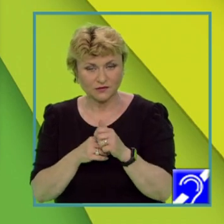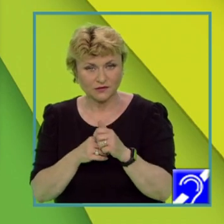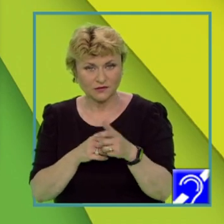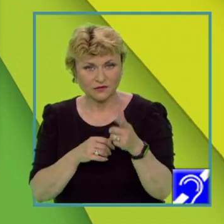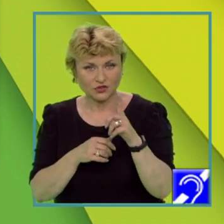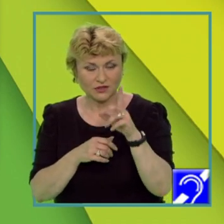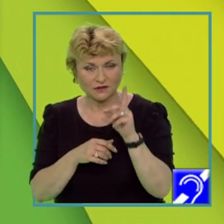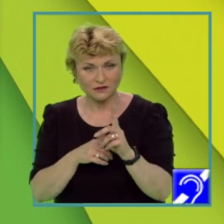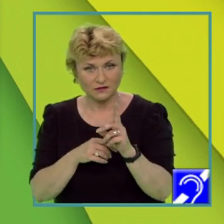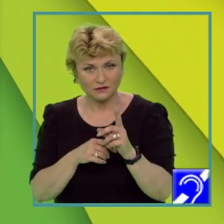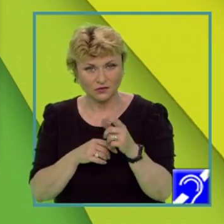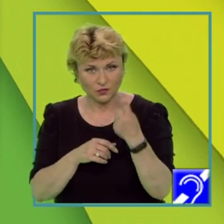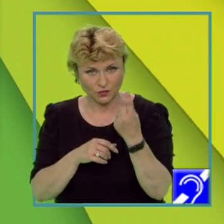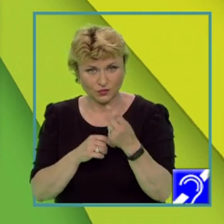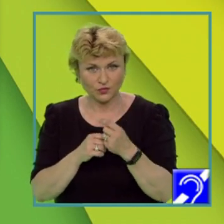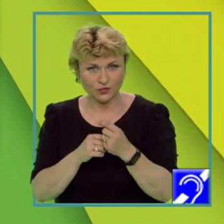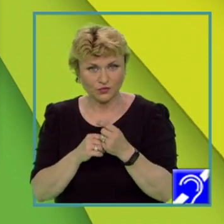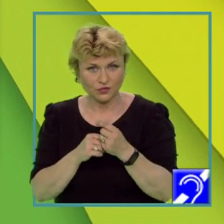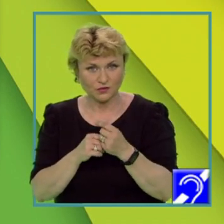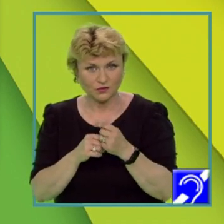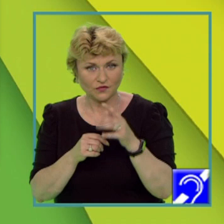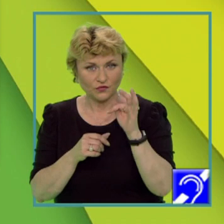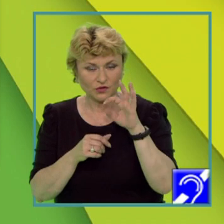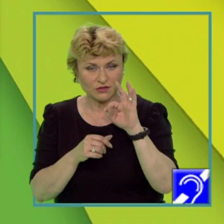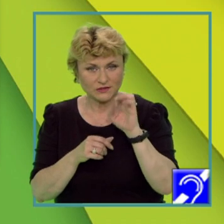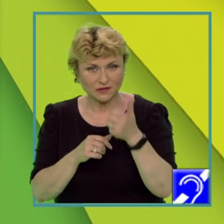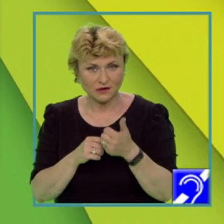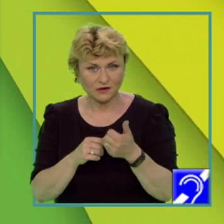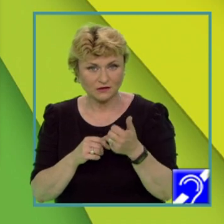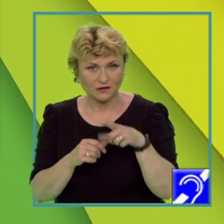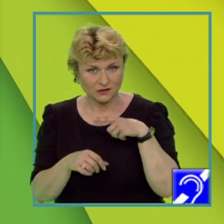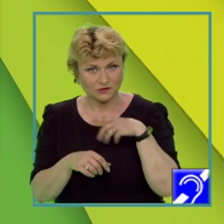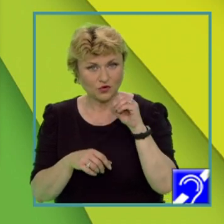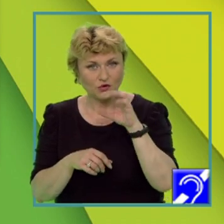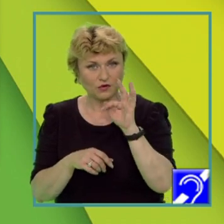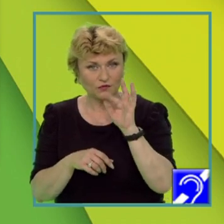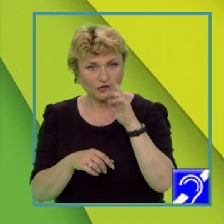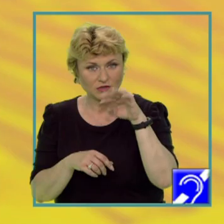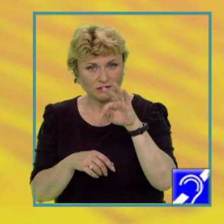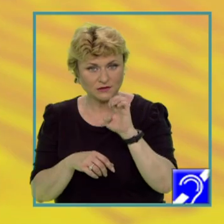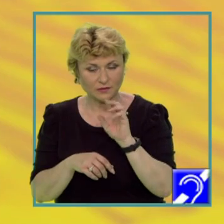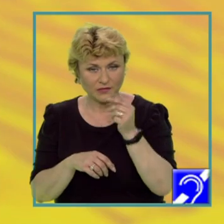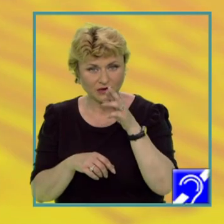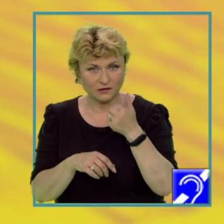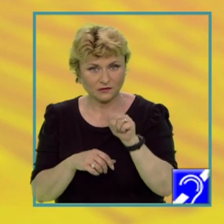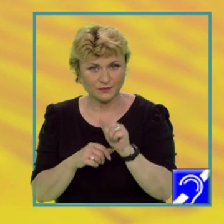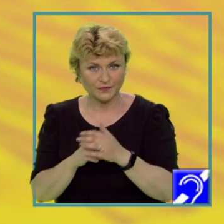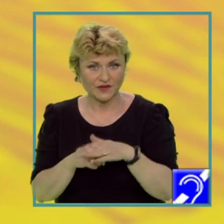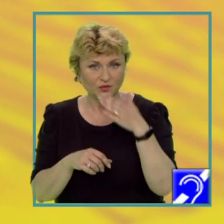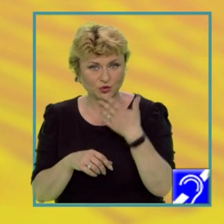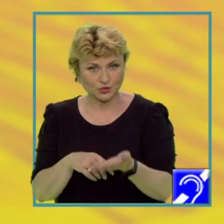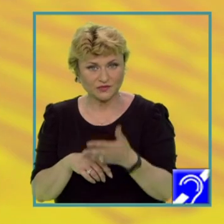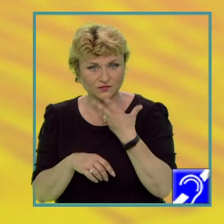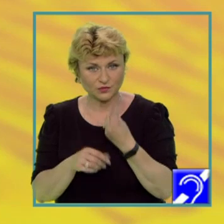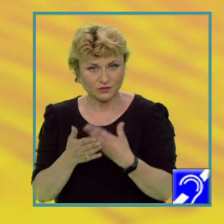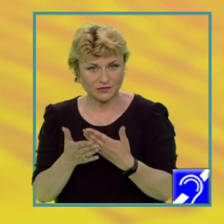cu g de minus x oricare ignor Deci funcția G este o funcție pară Vă mulțumesc frumos